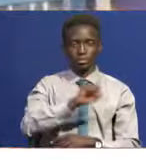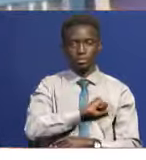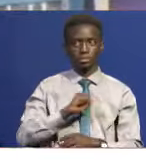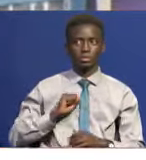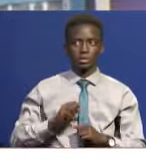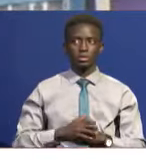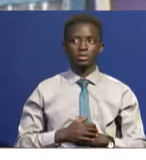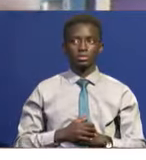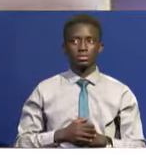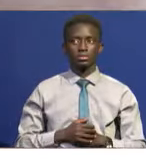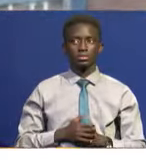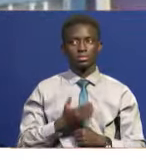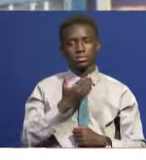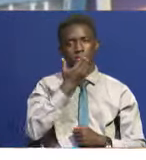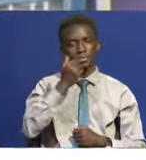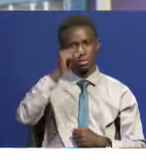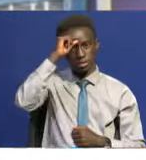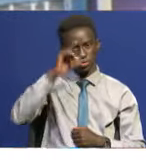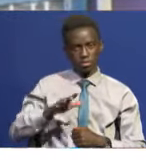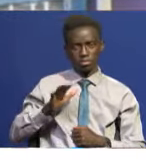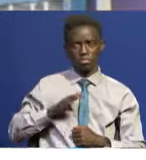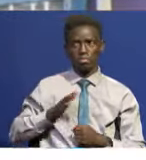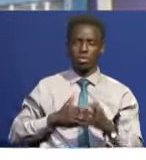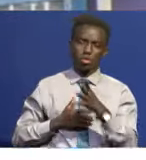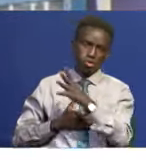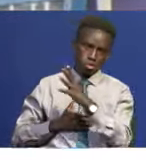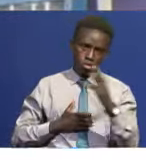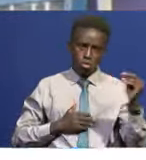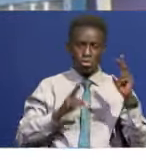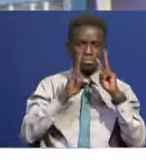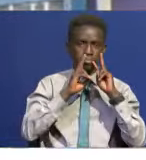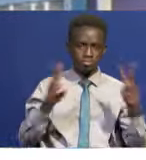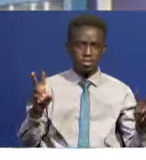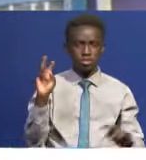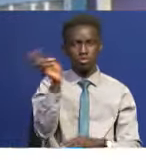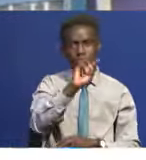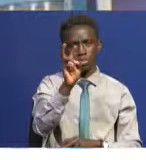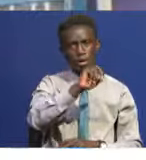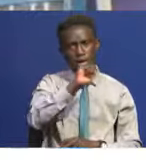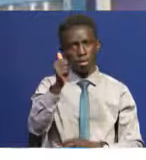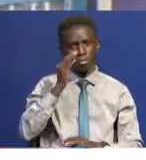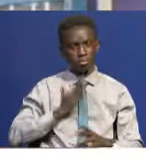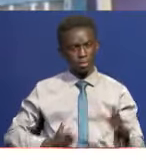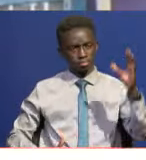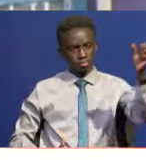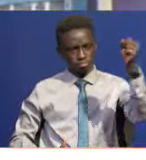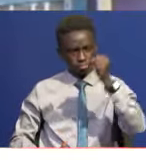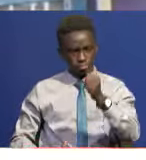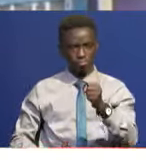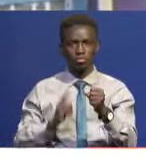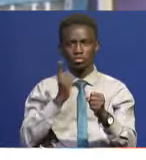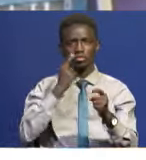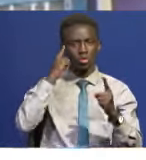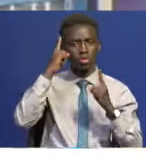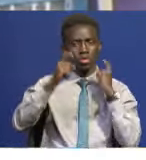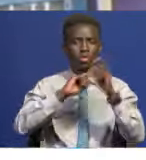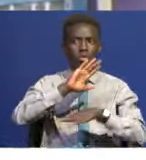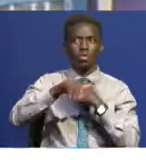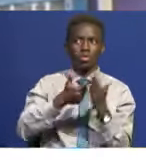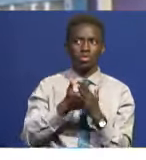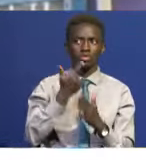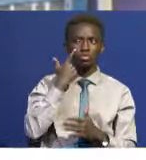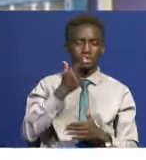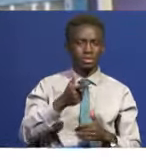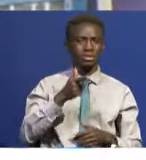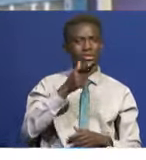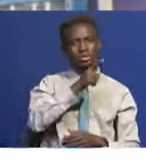Mama, aende tu nyumbani roho safi. Tutafutiwe mtu mwingine mtu anaweza kujali kila mtu. Mama si ati anatafuta vijana hapa machokorana